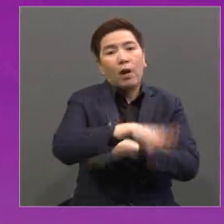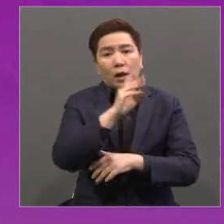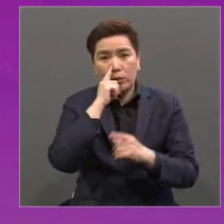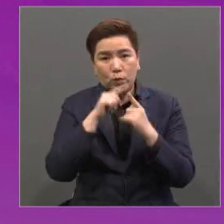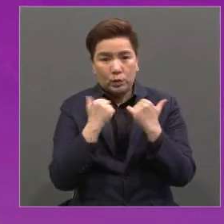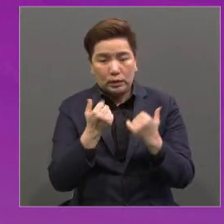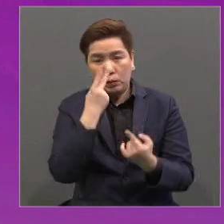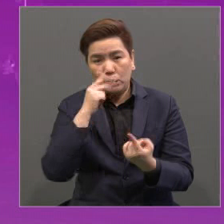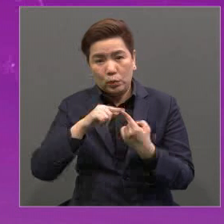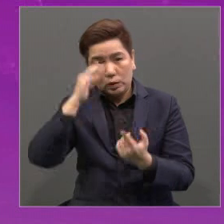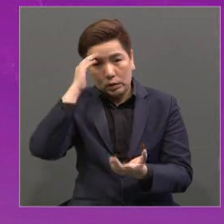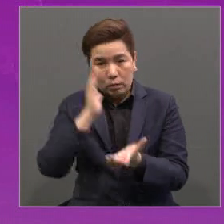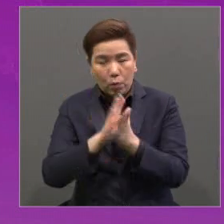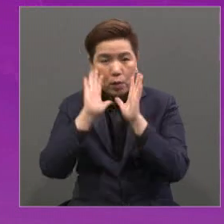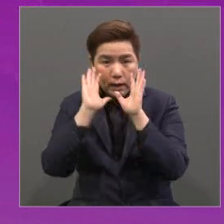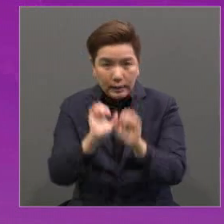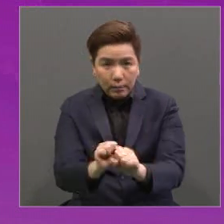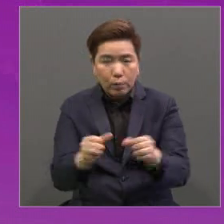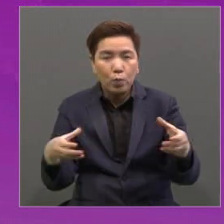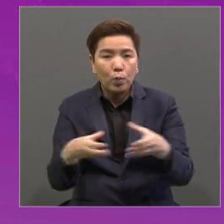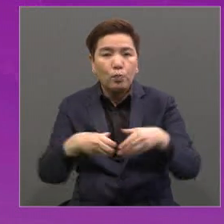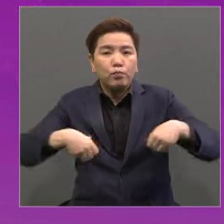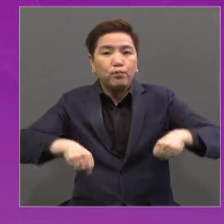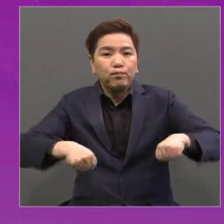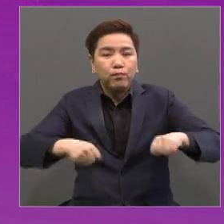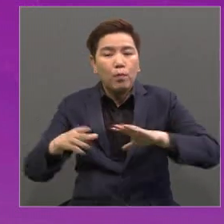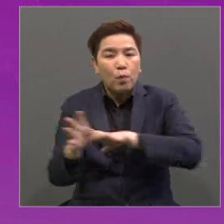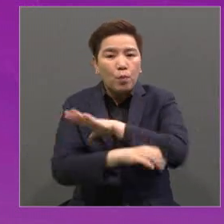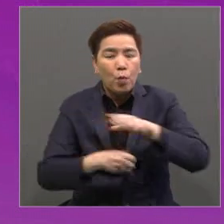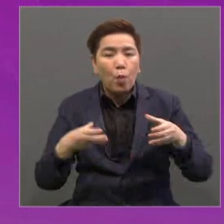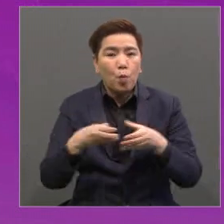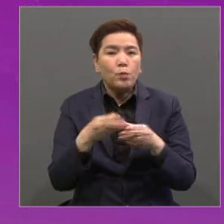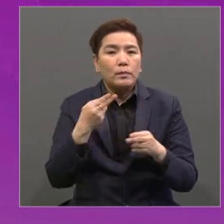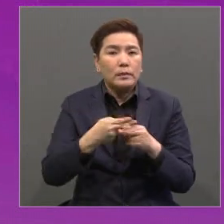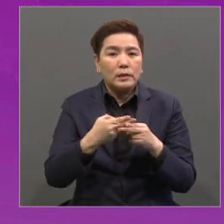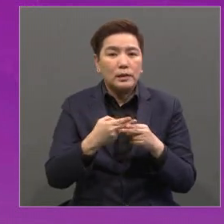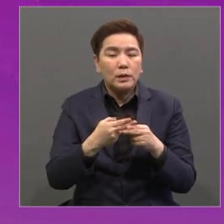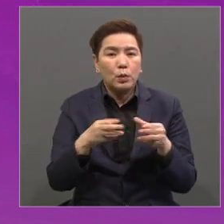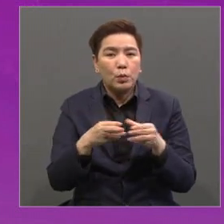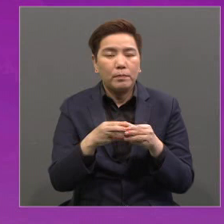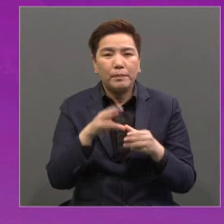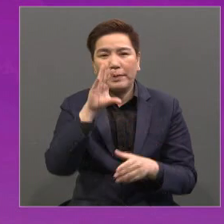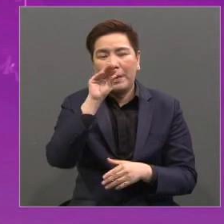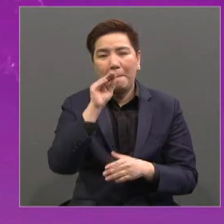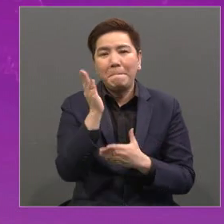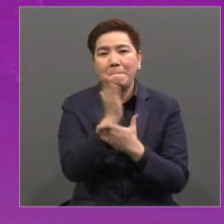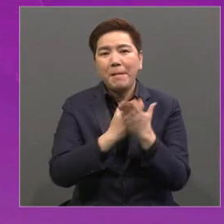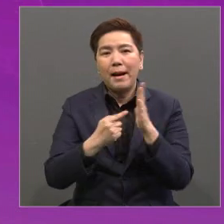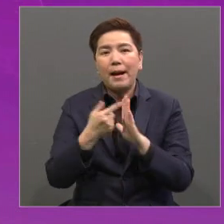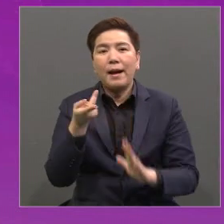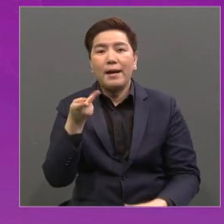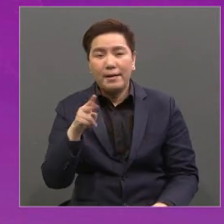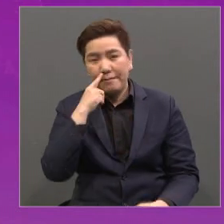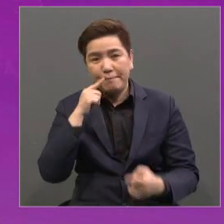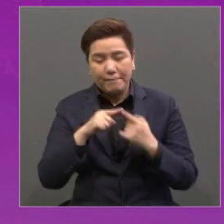ได้ล่าสุดตำรวจนครบาลไปจับกุมขบวนการลักรถจักรยานยนต์เมีชื่อแก๊งนะชื่อว่าแก๊งดาวบางแคตั้งชื่อ